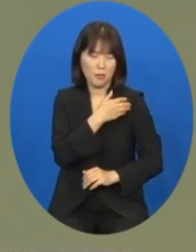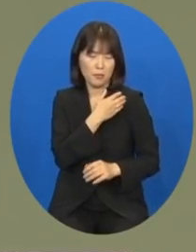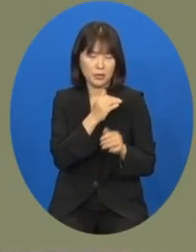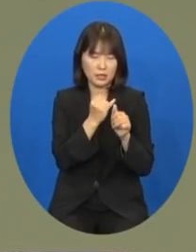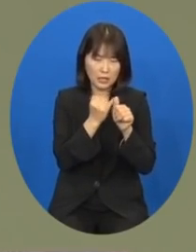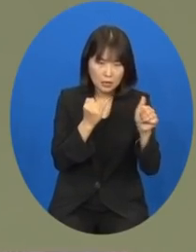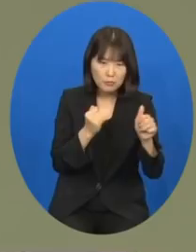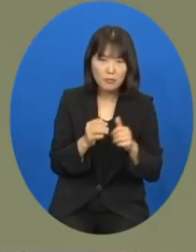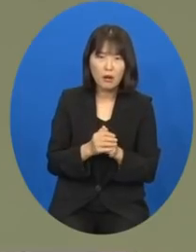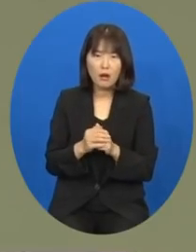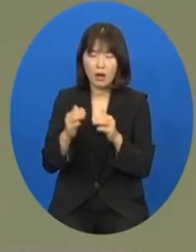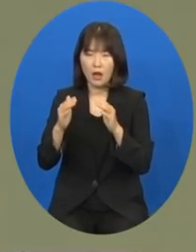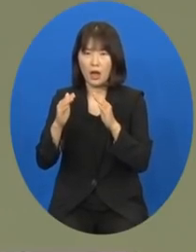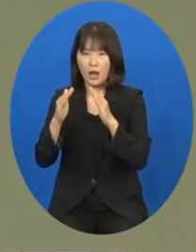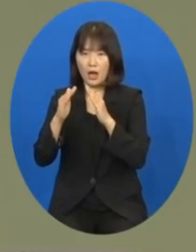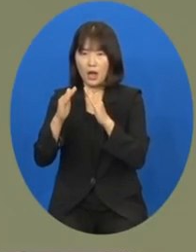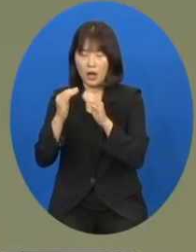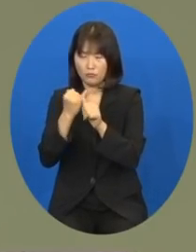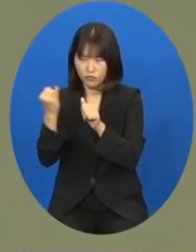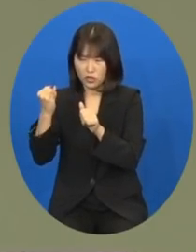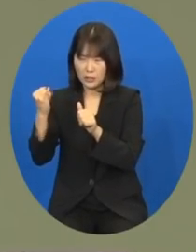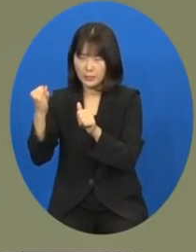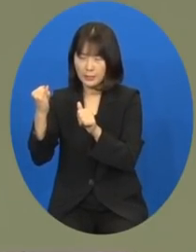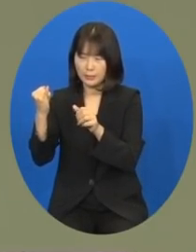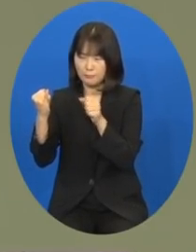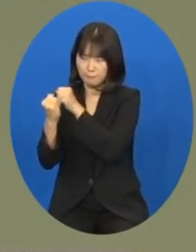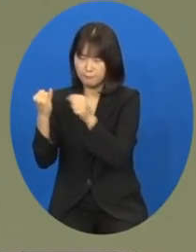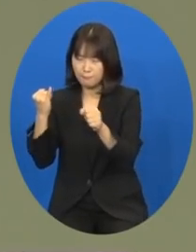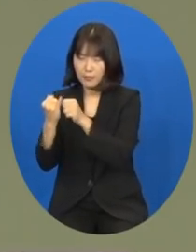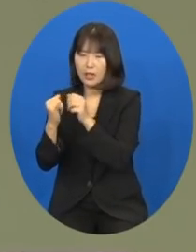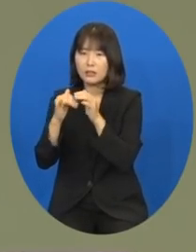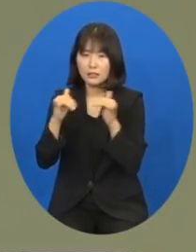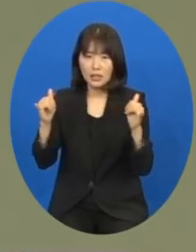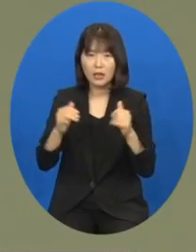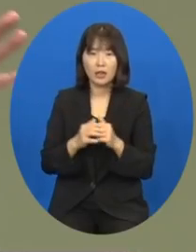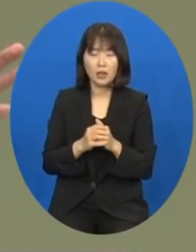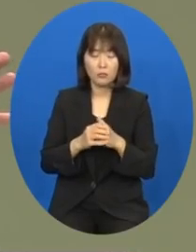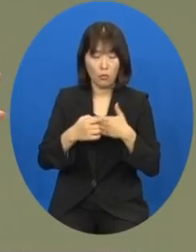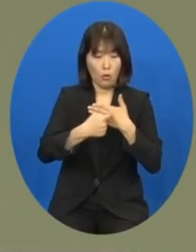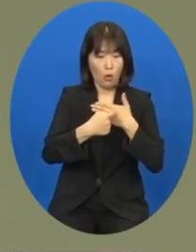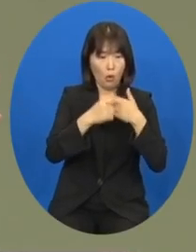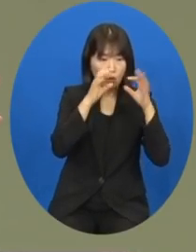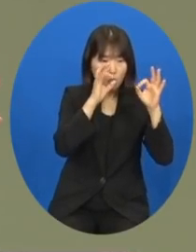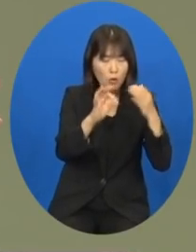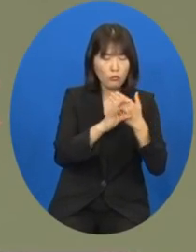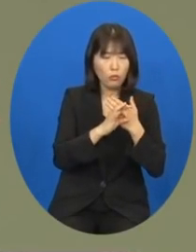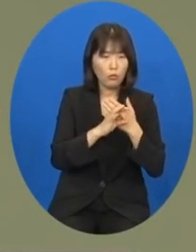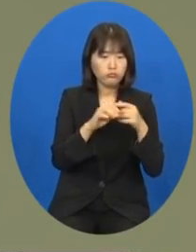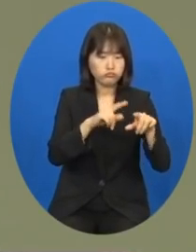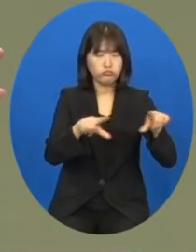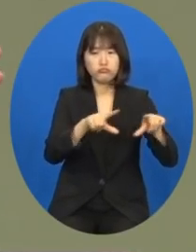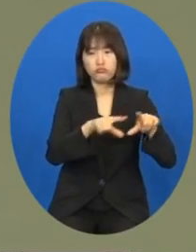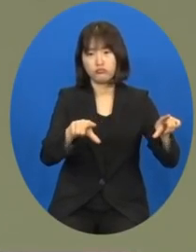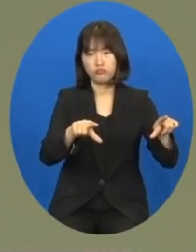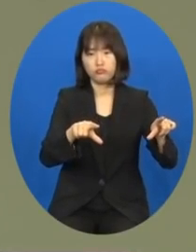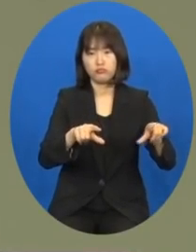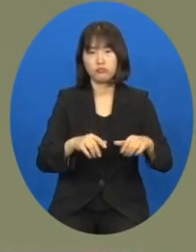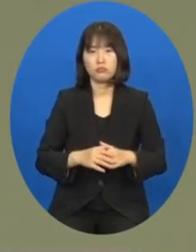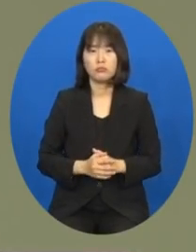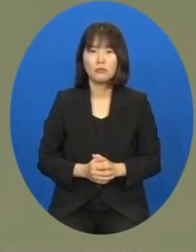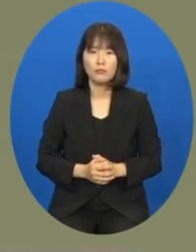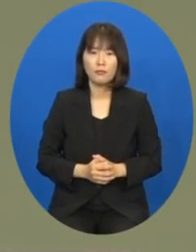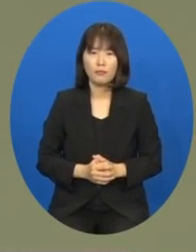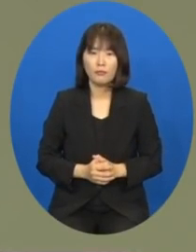가정 통역 범 2대 공통점이 뭔지 아십니까 겉으로 보면 벌점 하다는 거예요 벌점 하게